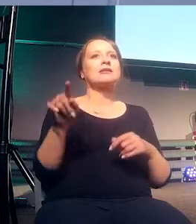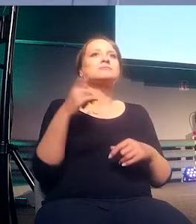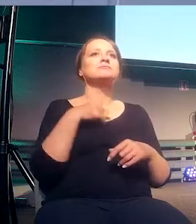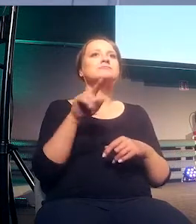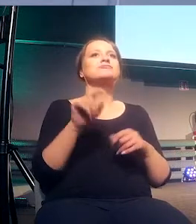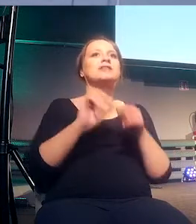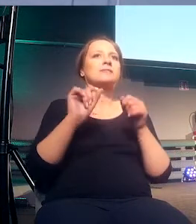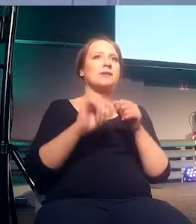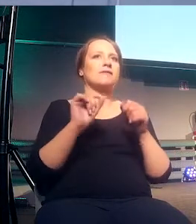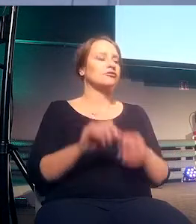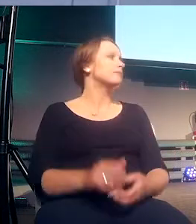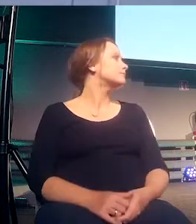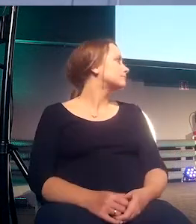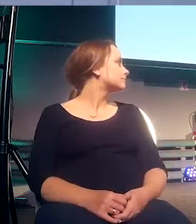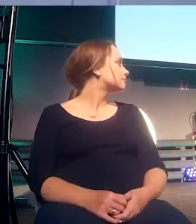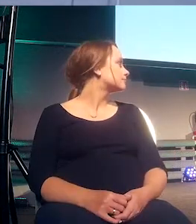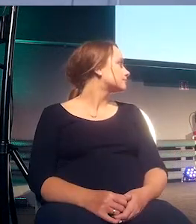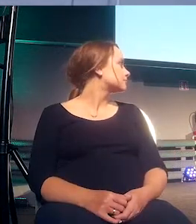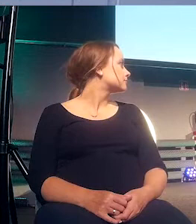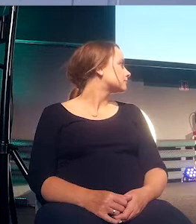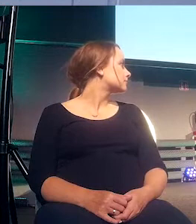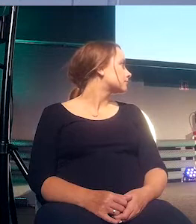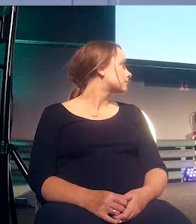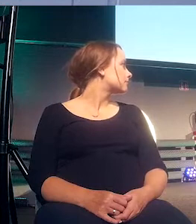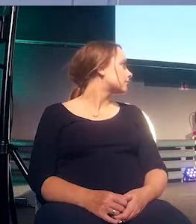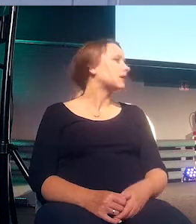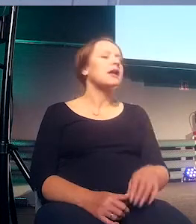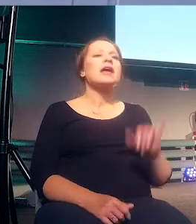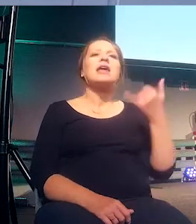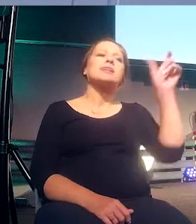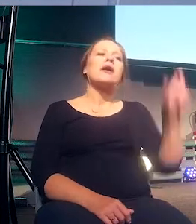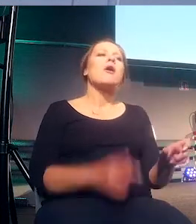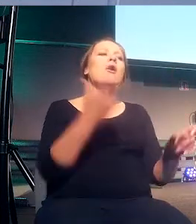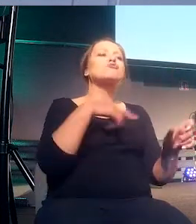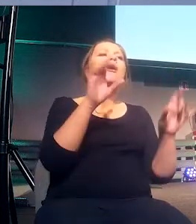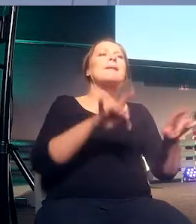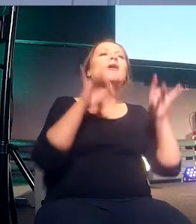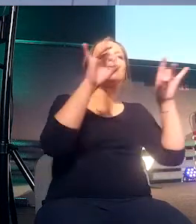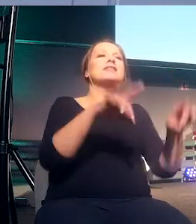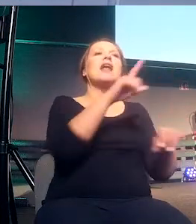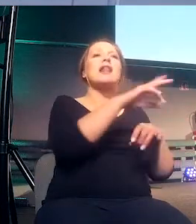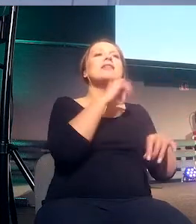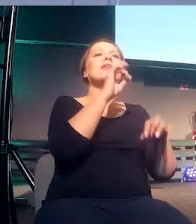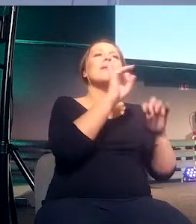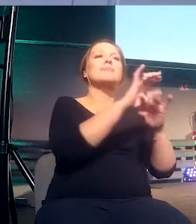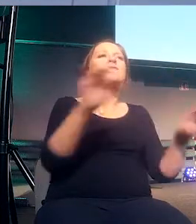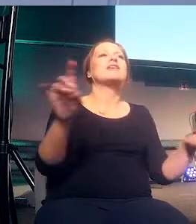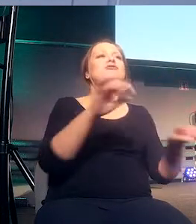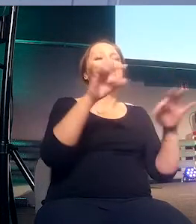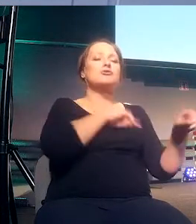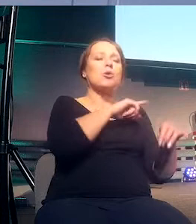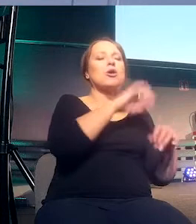przykładowo John Sweller, który jest profesorem psychologii z Australii, prowadził badania na temat czegoś takiego